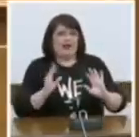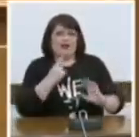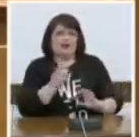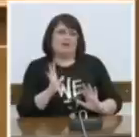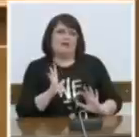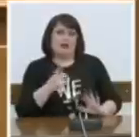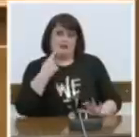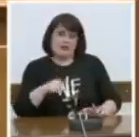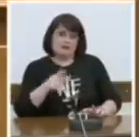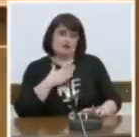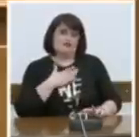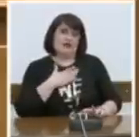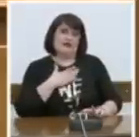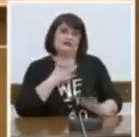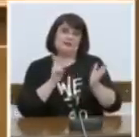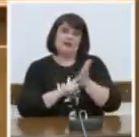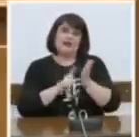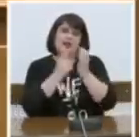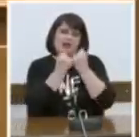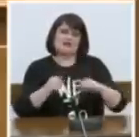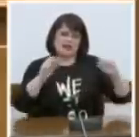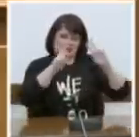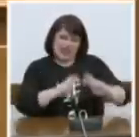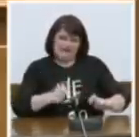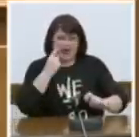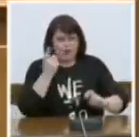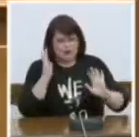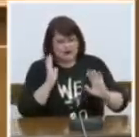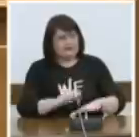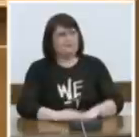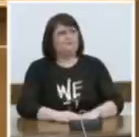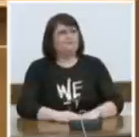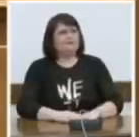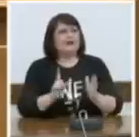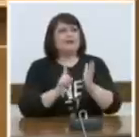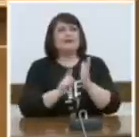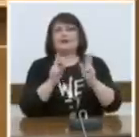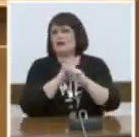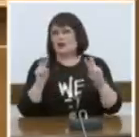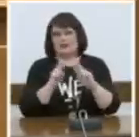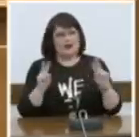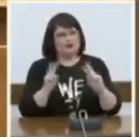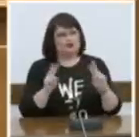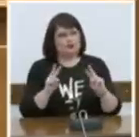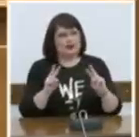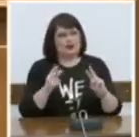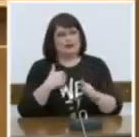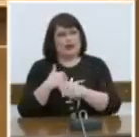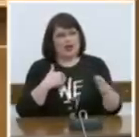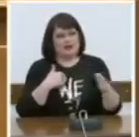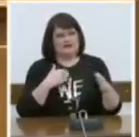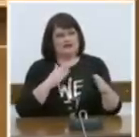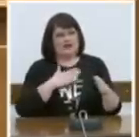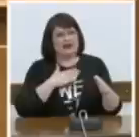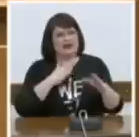λέμε για τη χώρα μας ανεξάρτητη έρευνα. Θέλουμε να ξεκαθαρίσουμε λοιπόν πρώτα απ' όλα στην ελληνική κοινωνία αλλά και σε όλες τις δυνάμεις του Κοινοβουλίου ότι η αριστερά και